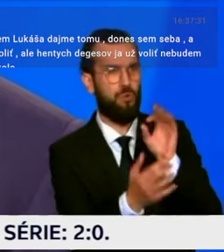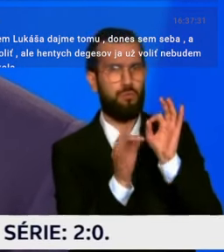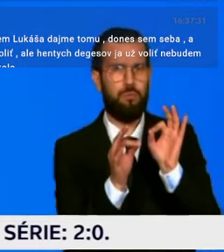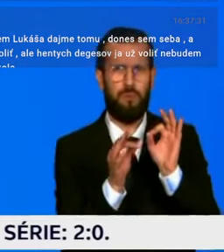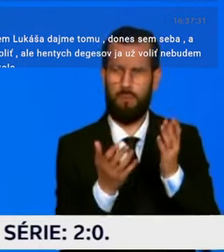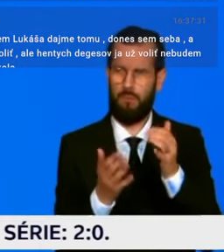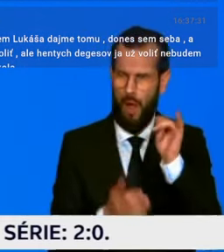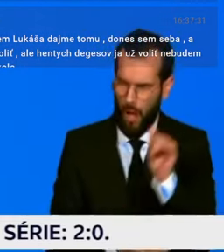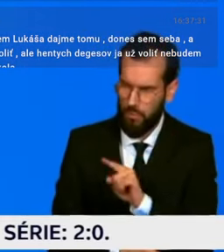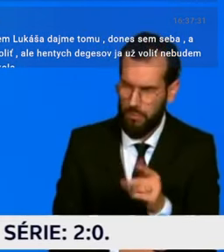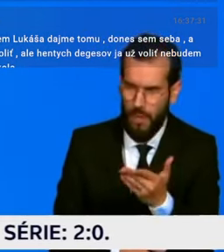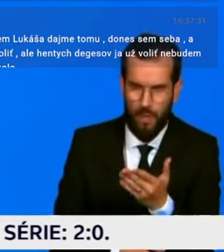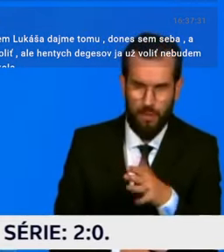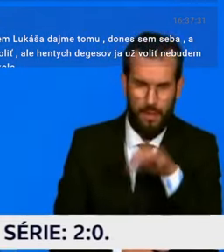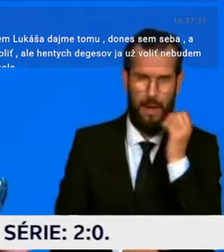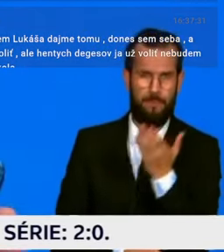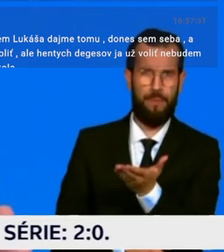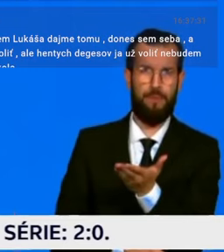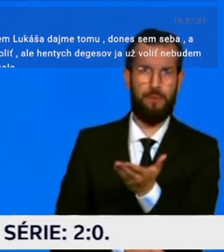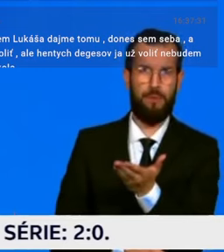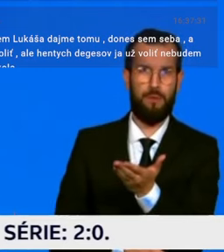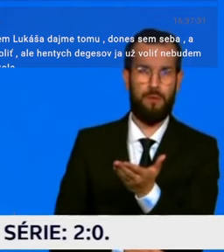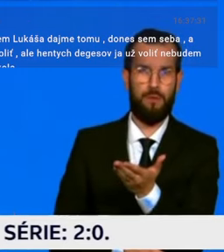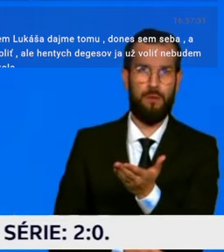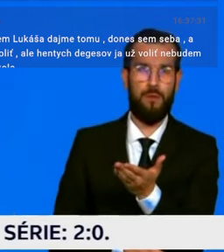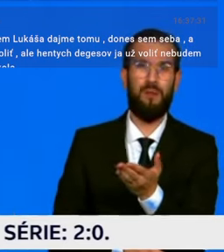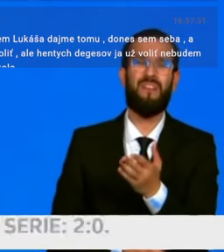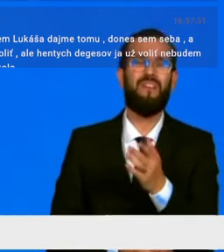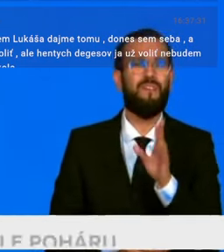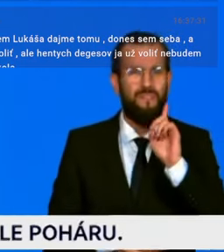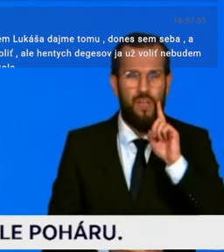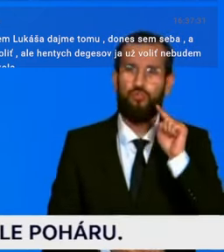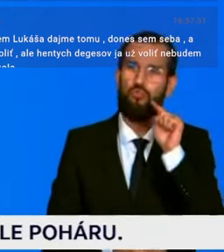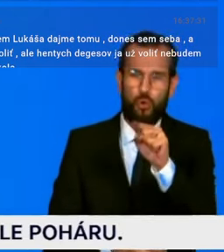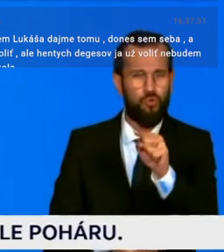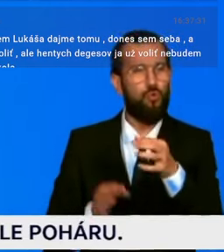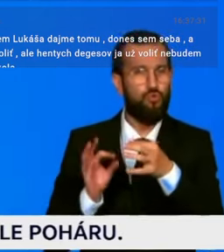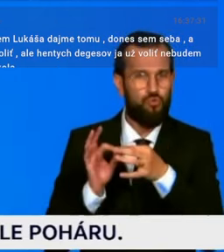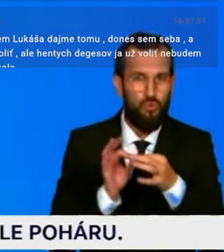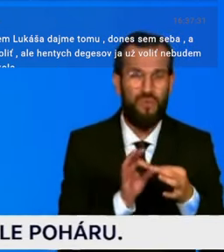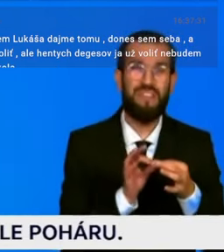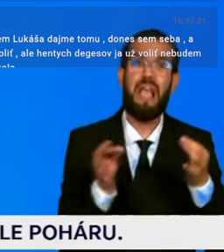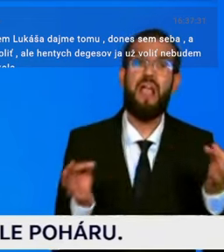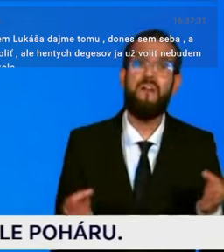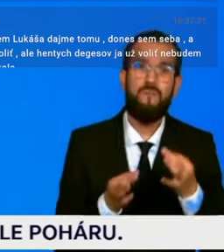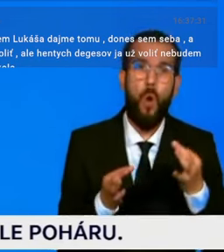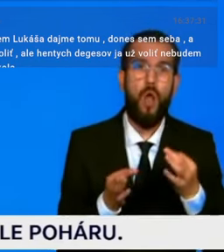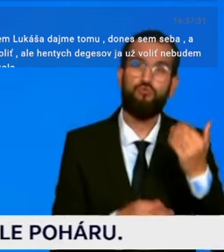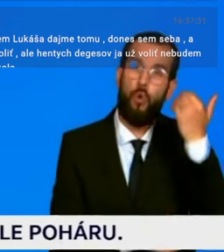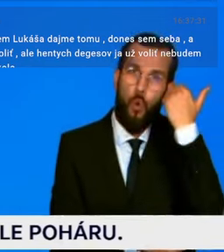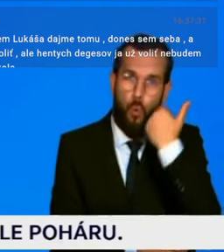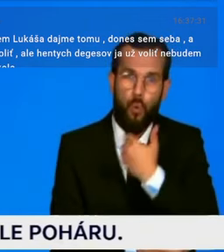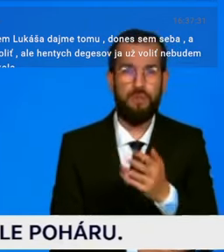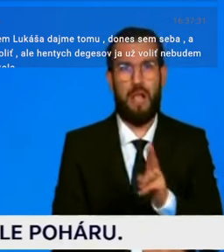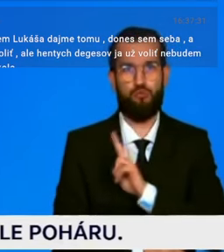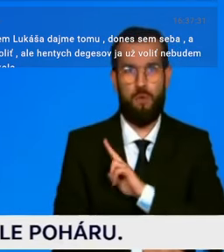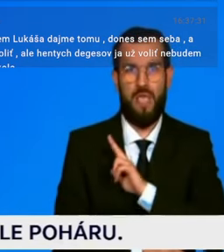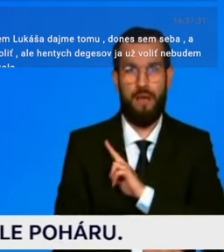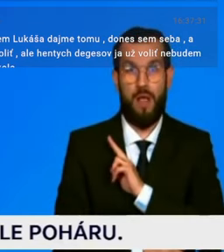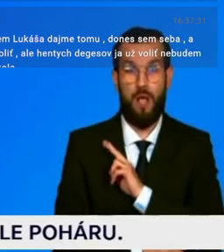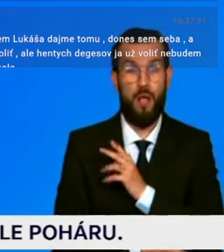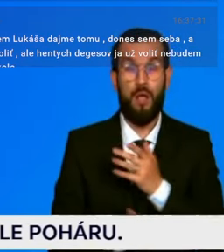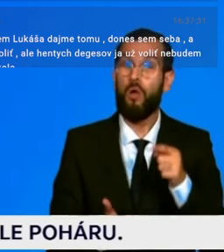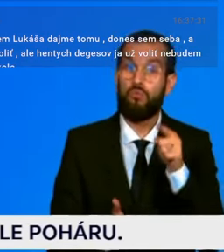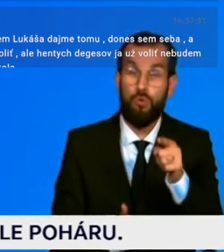nie je ja hovorím že všade tam v týchto konfliktoch kde prichádzajú civilisti o život je to